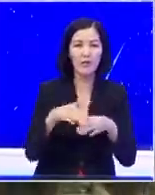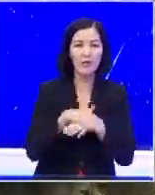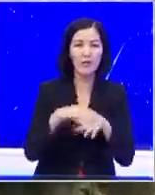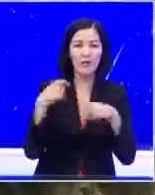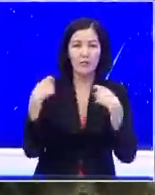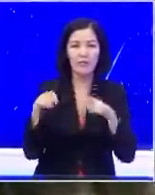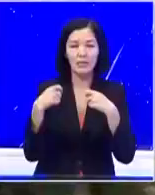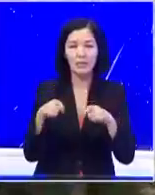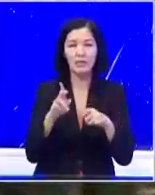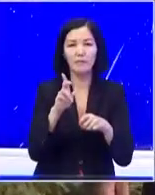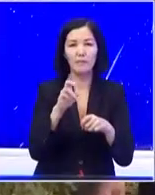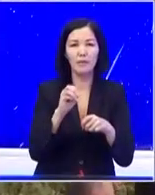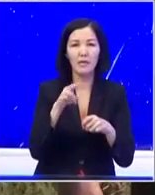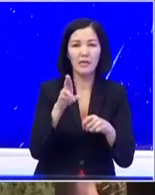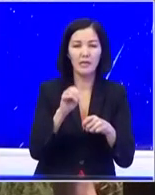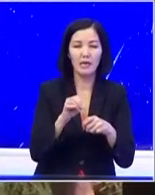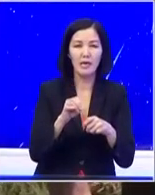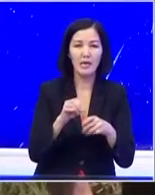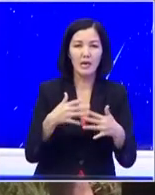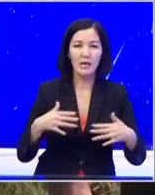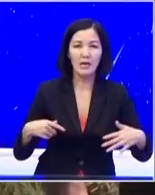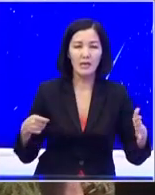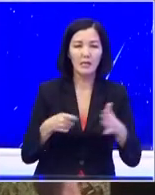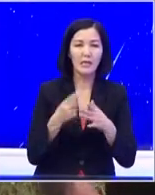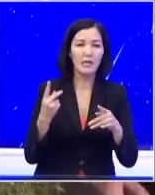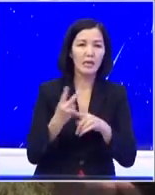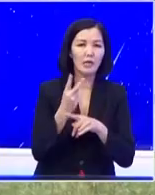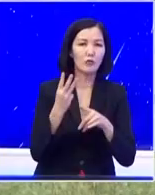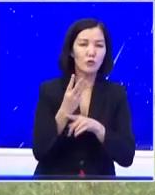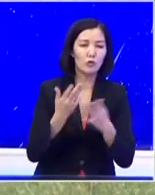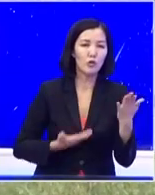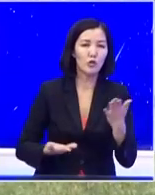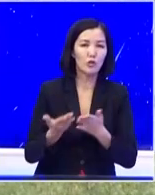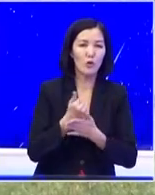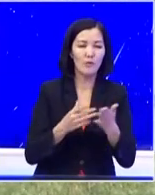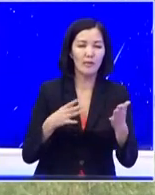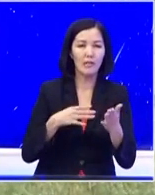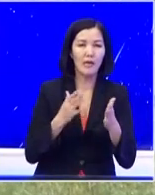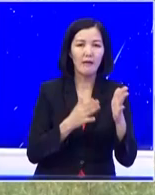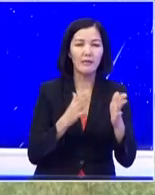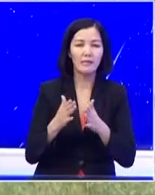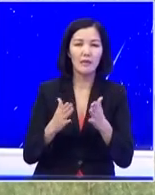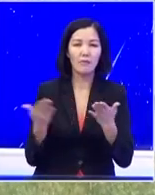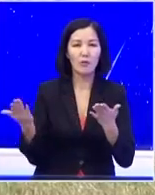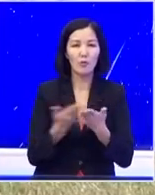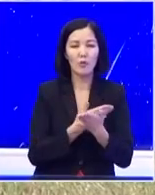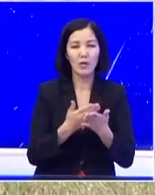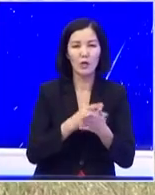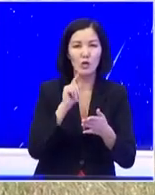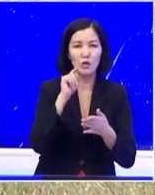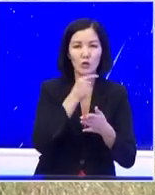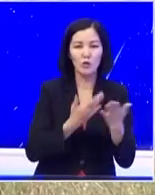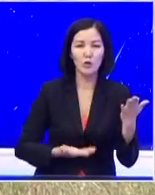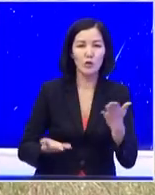жергілікті тұрғындар беде дейді, жоңышқа жетіледі. Оны 2-3 қайтара шабады. Пішенді де солай кезегімен орады. Жаздың соңын ала жүгеріні жинап,